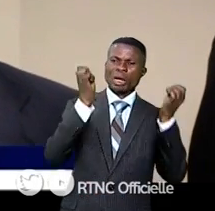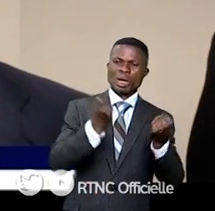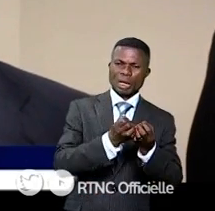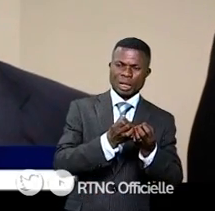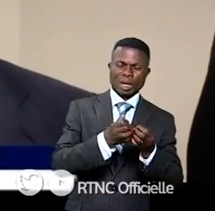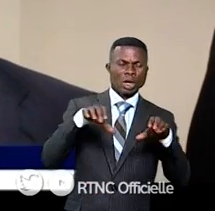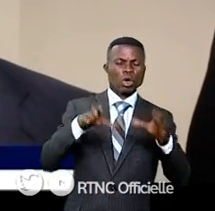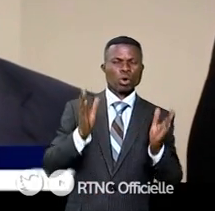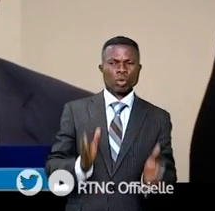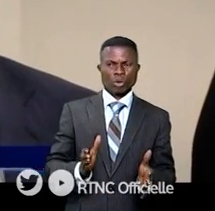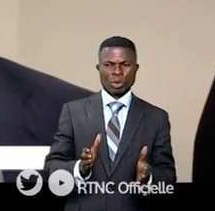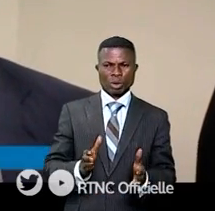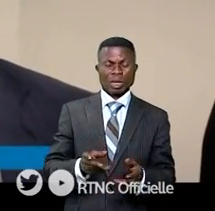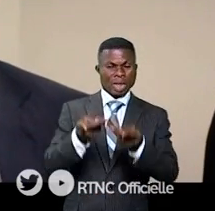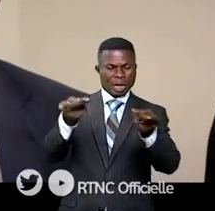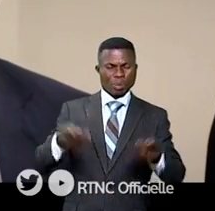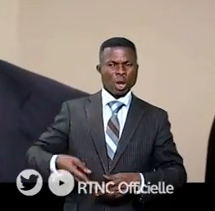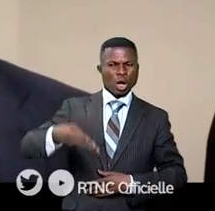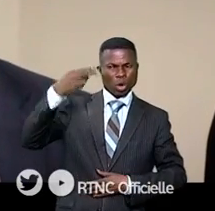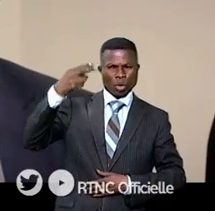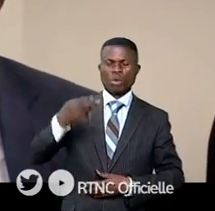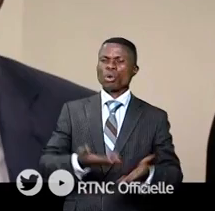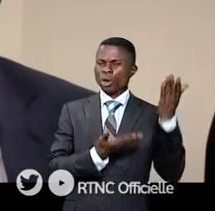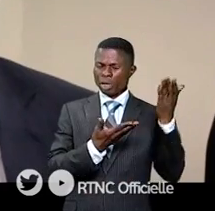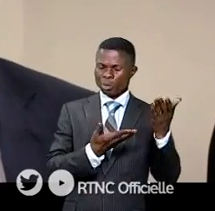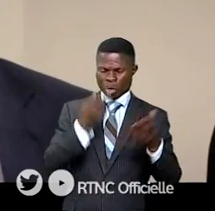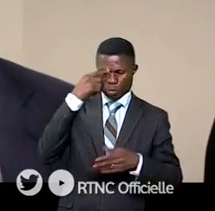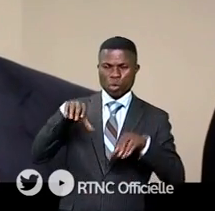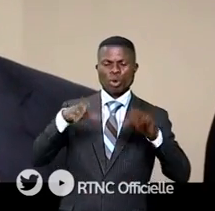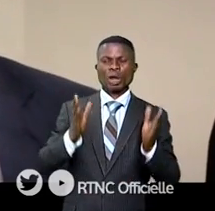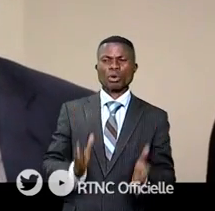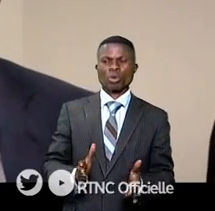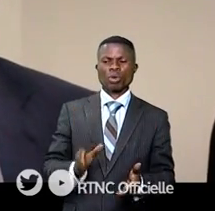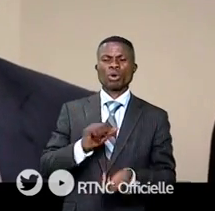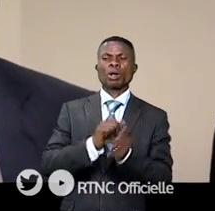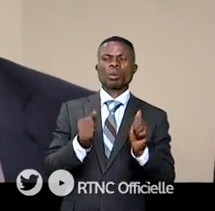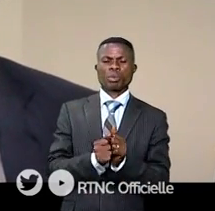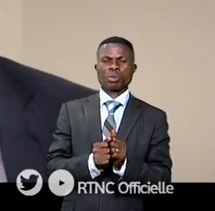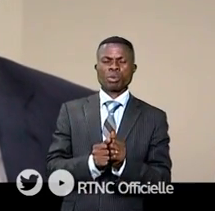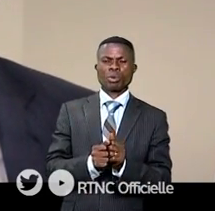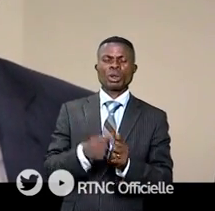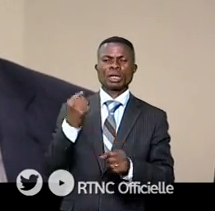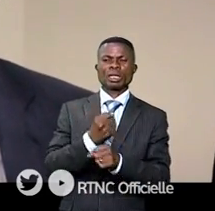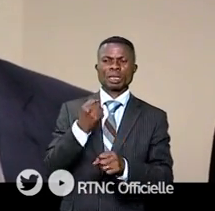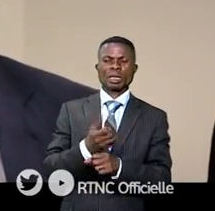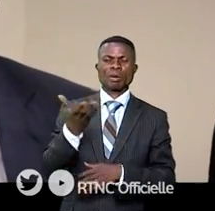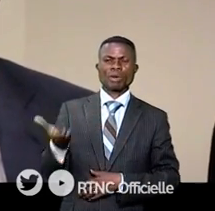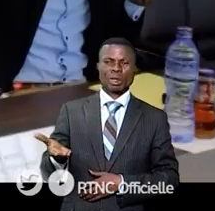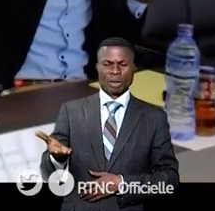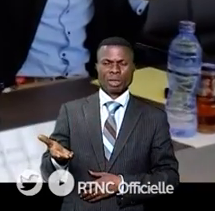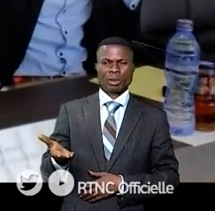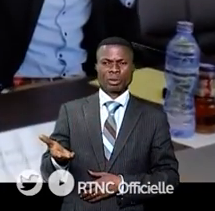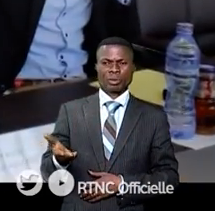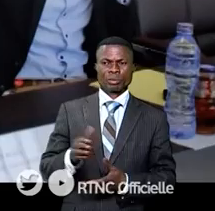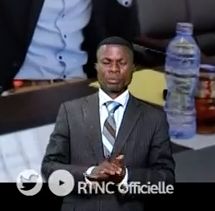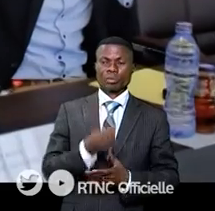capitaux congolais, une place importante qui leur revient sur le marché de sous-traitance.